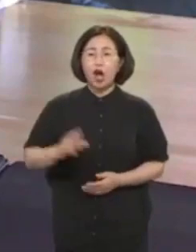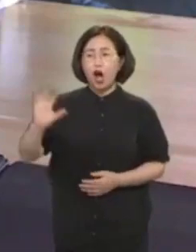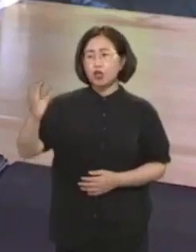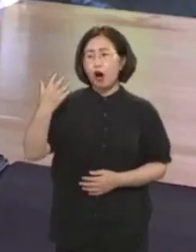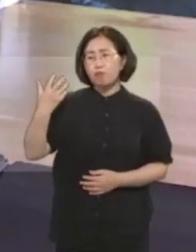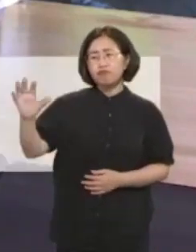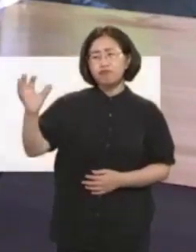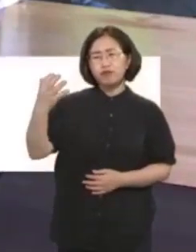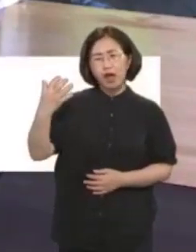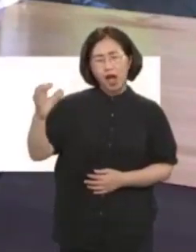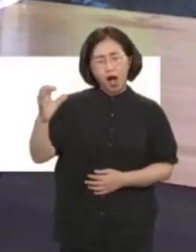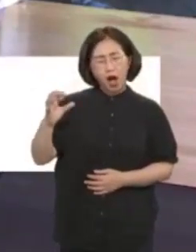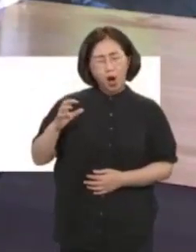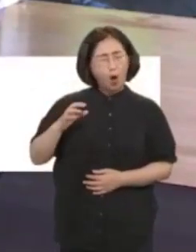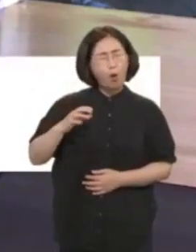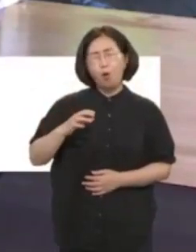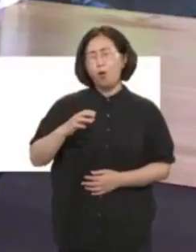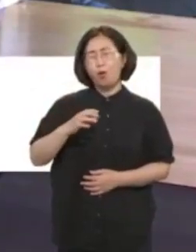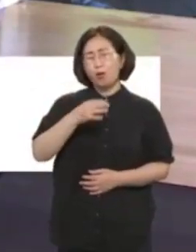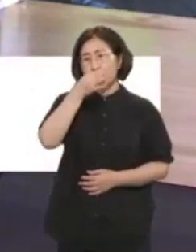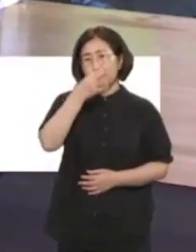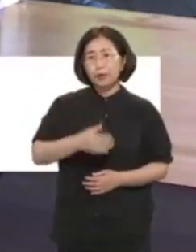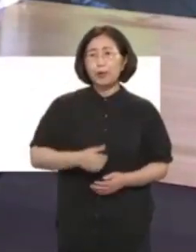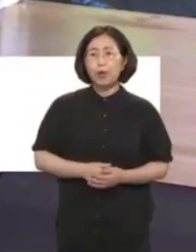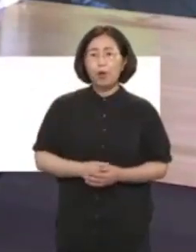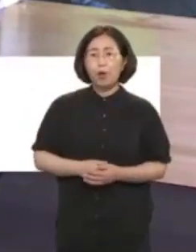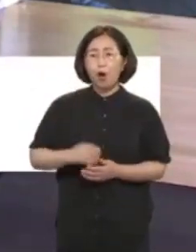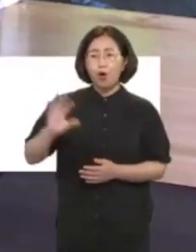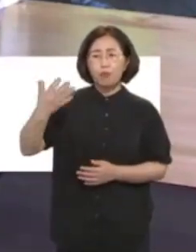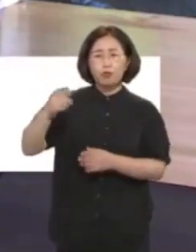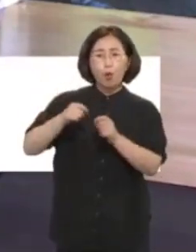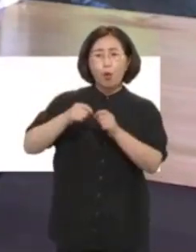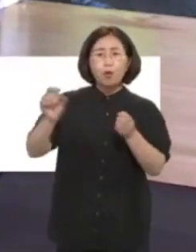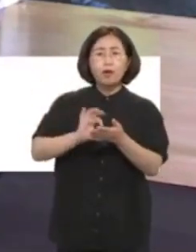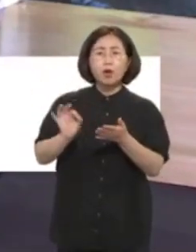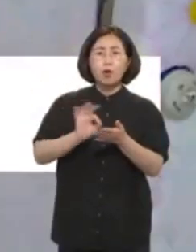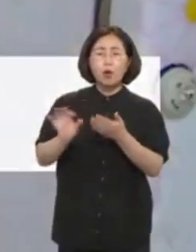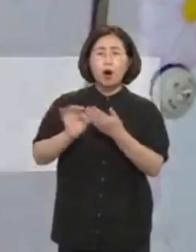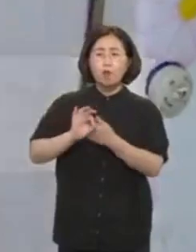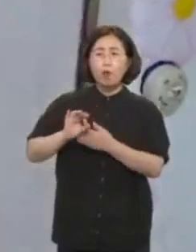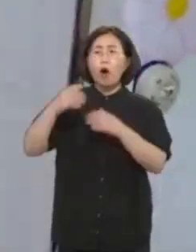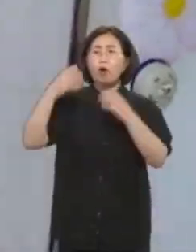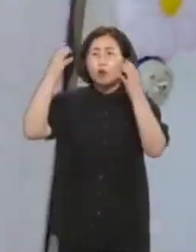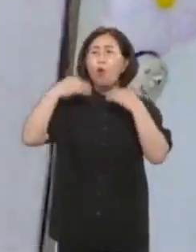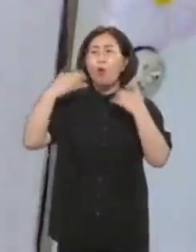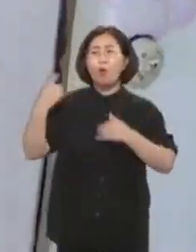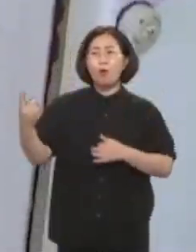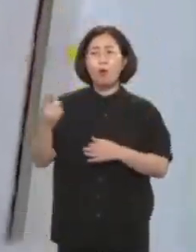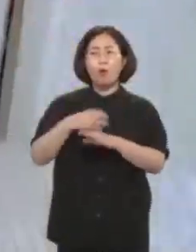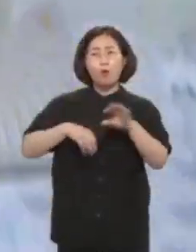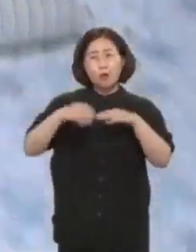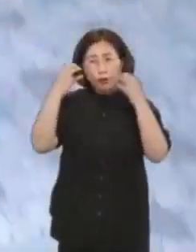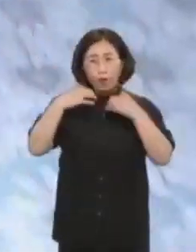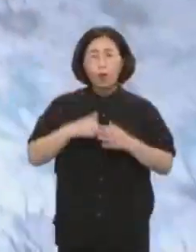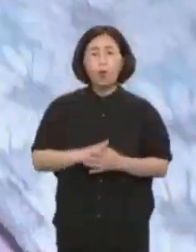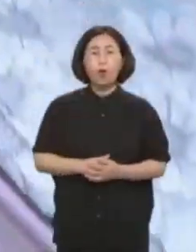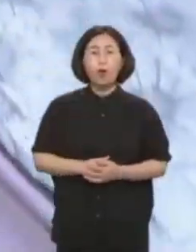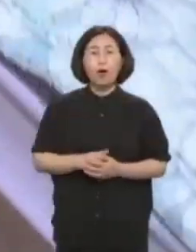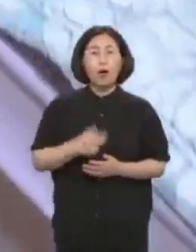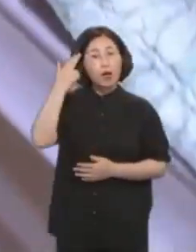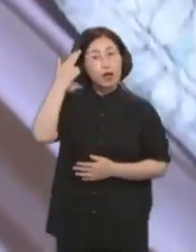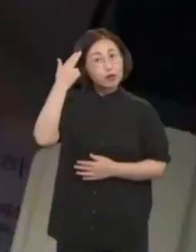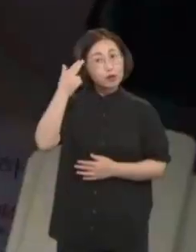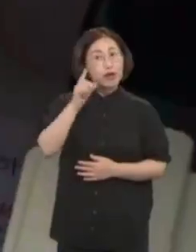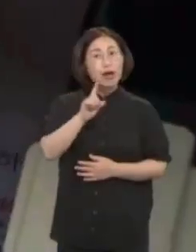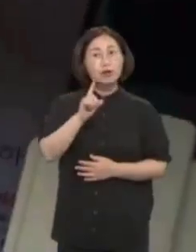하나로 여름 나기가 너무 힘들어요. 오래 틀으면 돈 바람 나와. 일주일에 두 번꼴로 찾아와 두세 시간